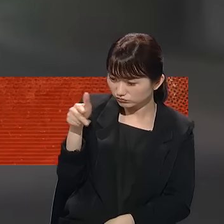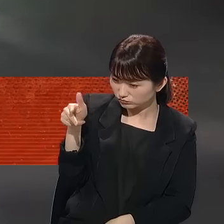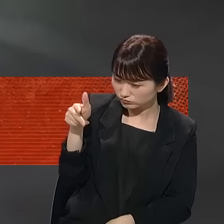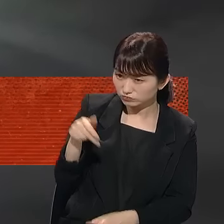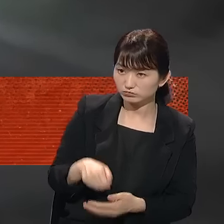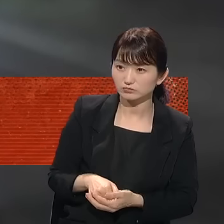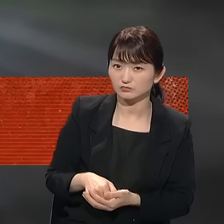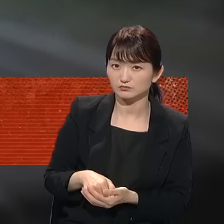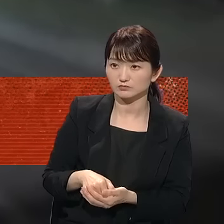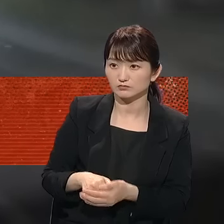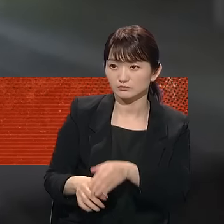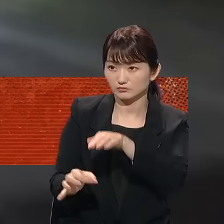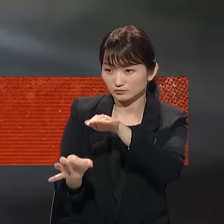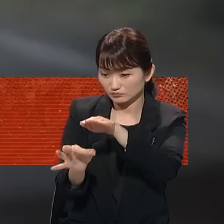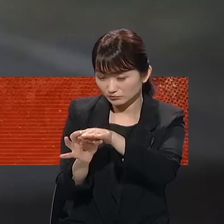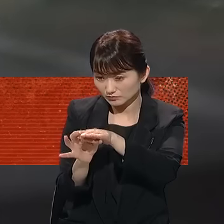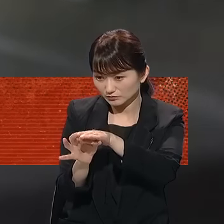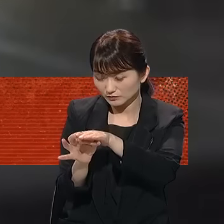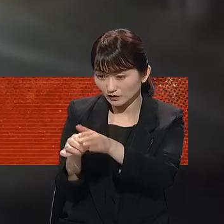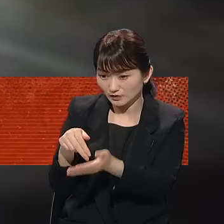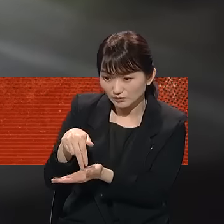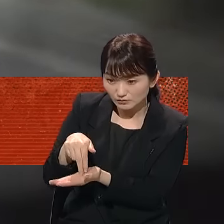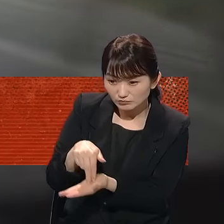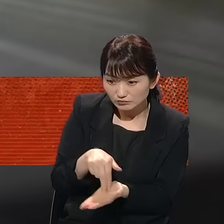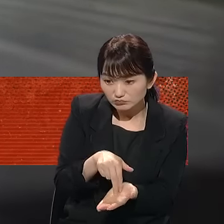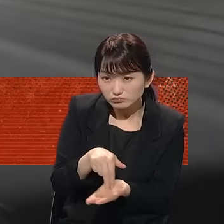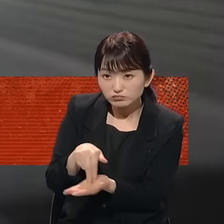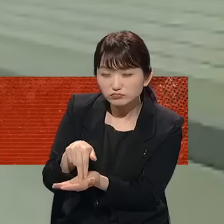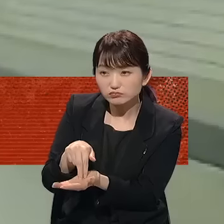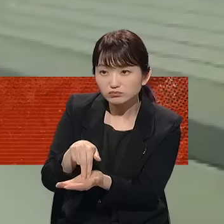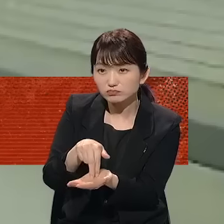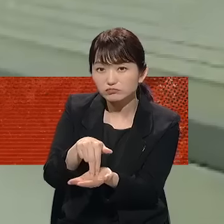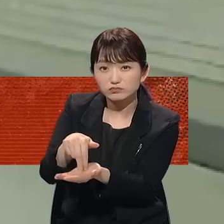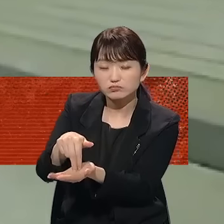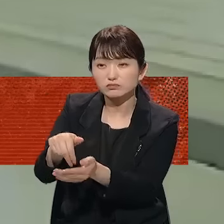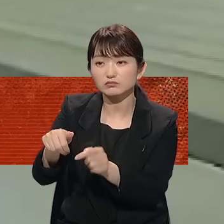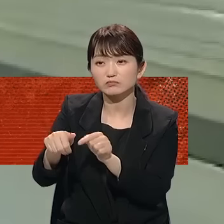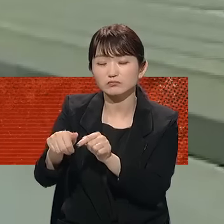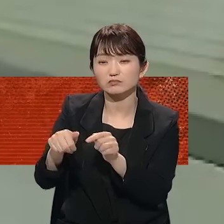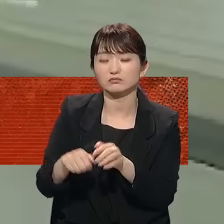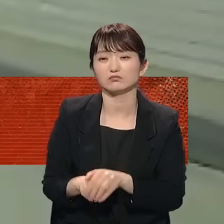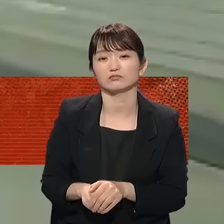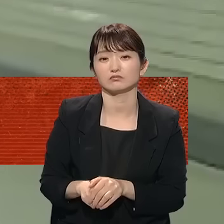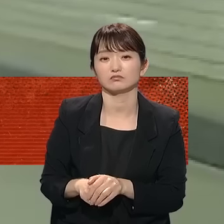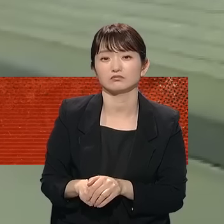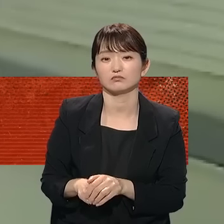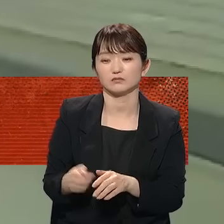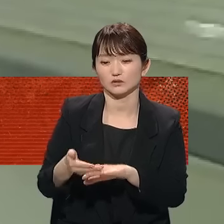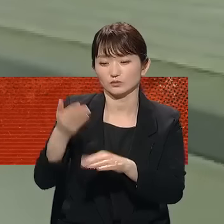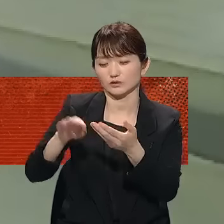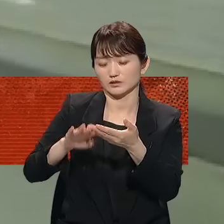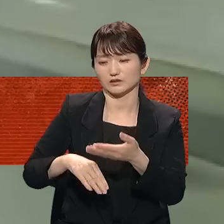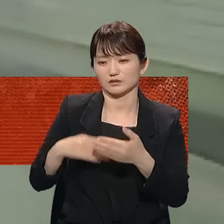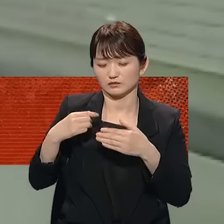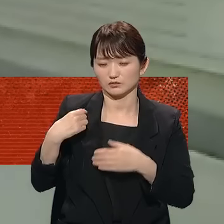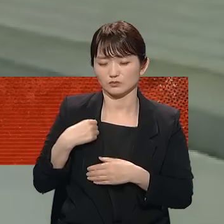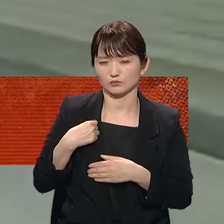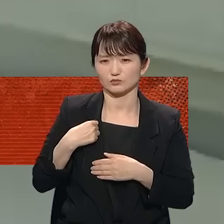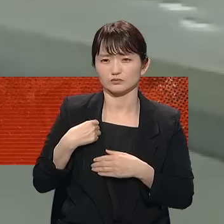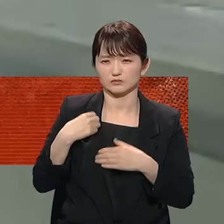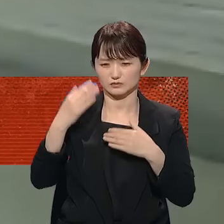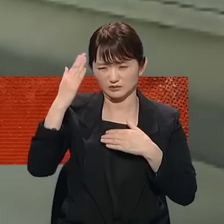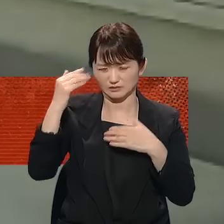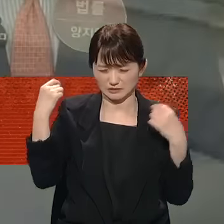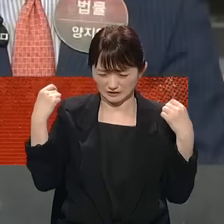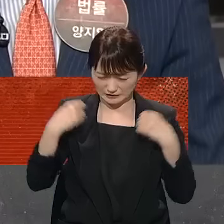바퀴 하나로 된 전동휠 있잖아요. 예. 그걸 타고 저렇게 도로 한복판을 달리고 있었던 겁니다. 근데 위아래 어두운 옷 입었죠. 헬멧을 썼는데 제대로